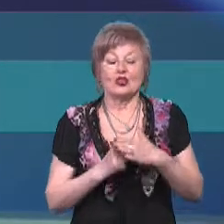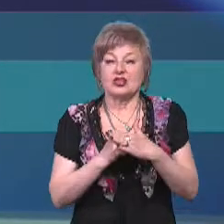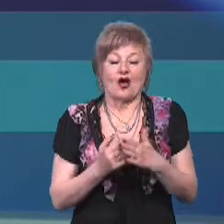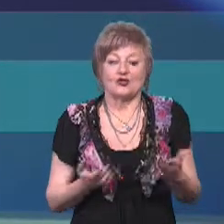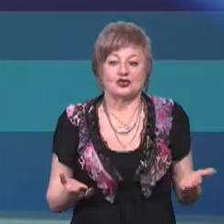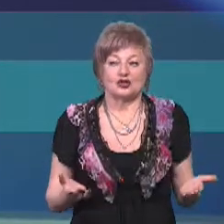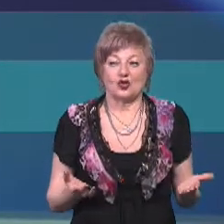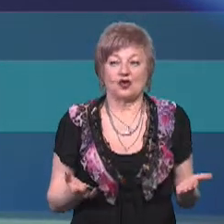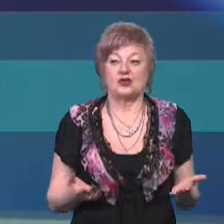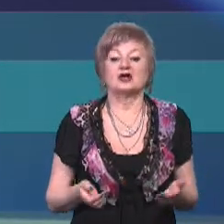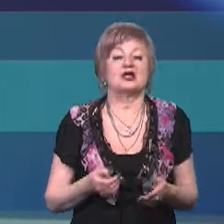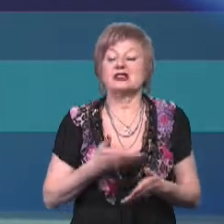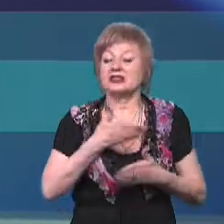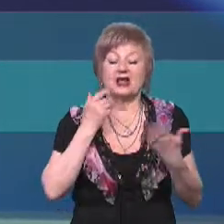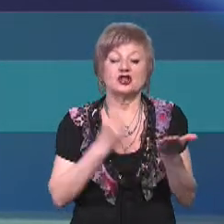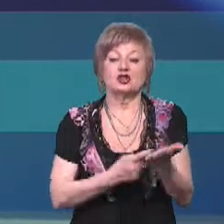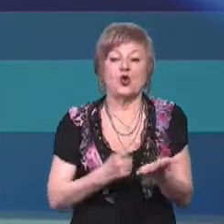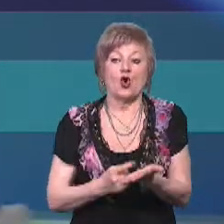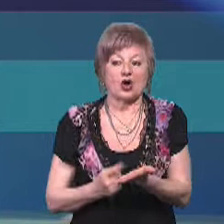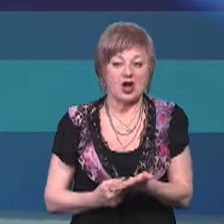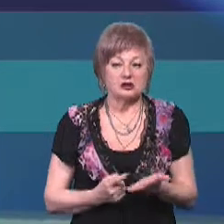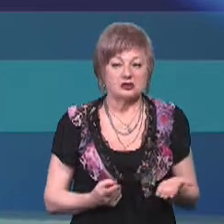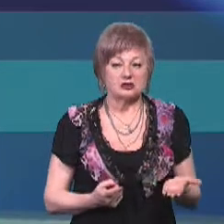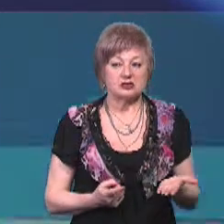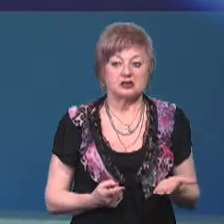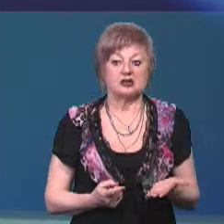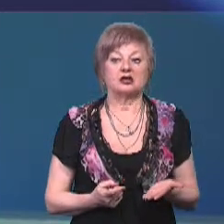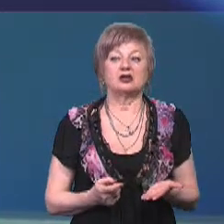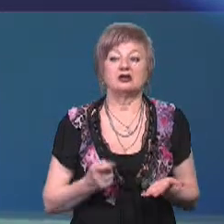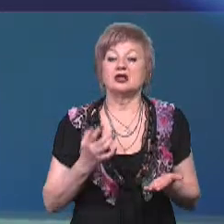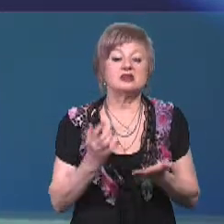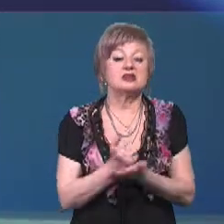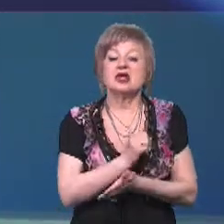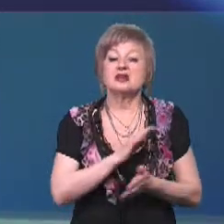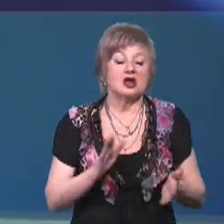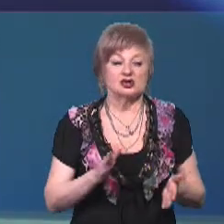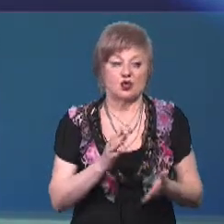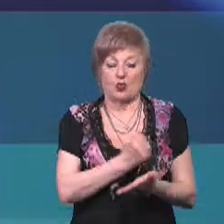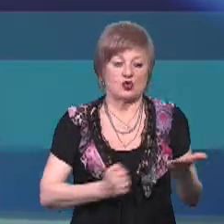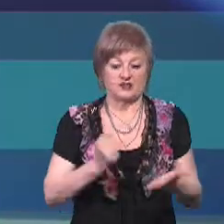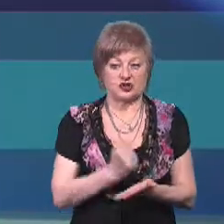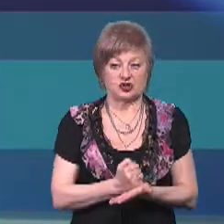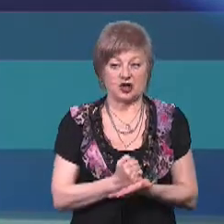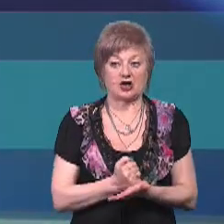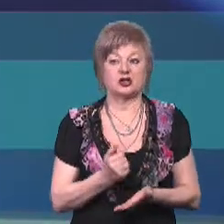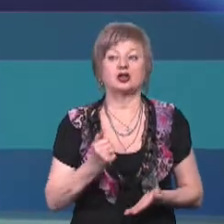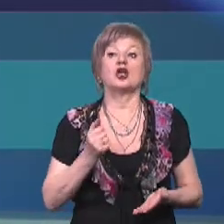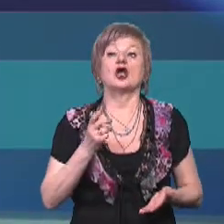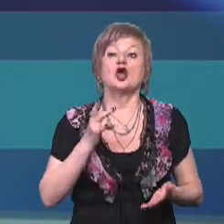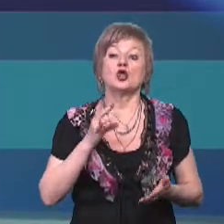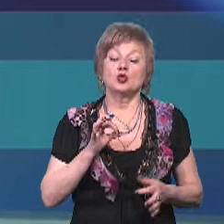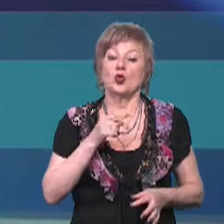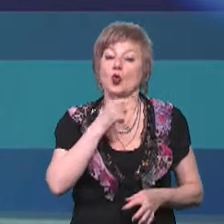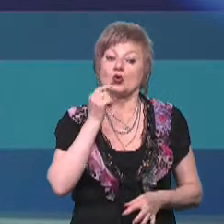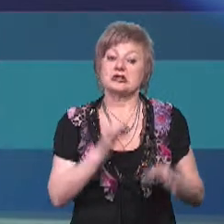якби, жоден доказ, який йому інкримінували, не знайшов свого об'єктивного підтвердження. Але справедливість російських